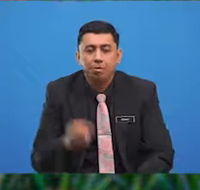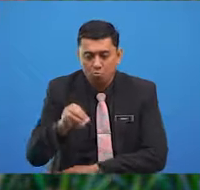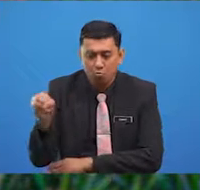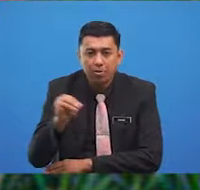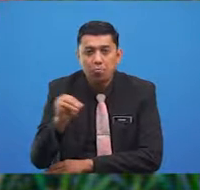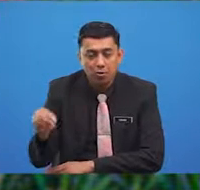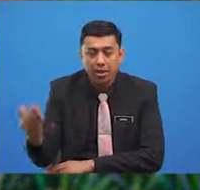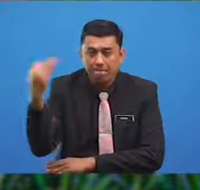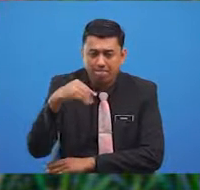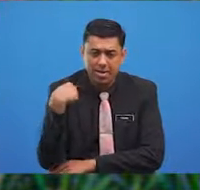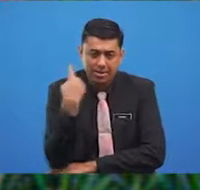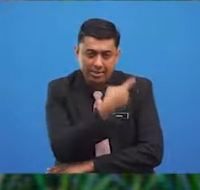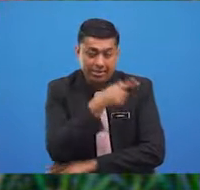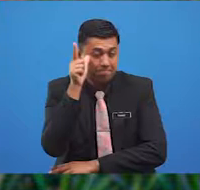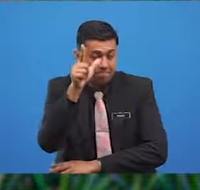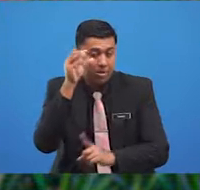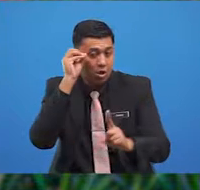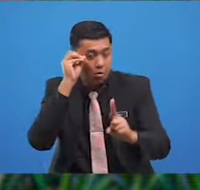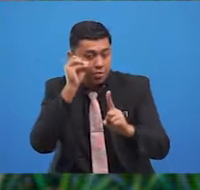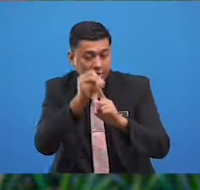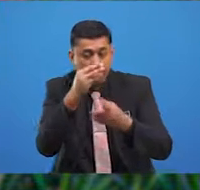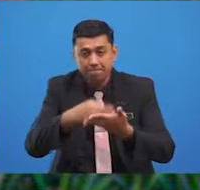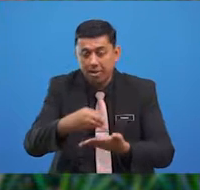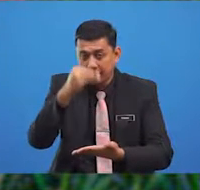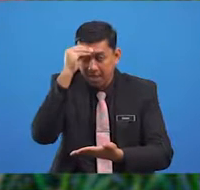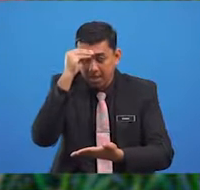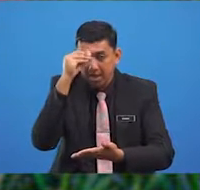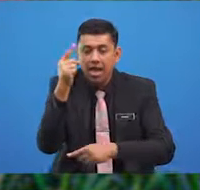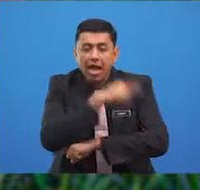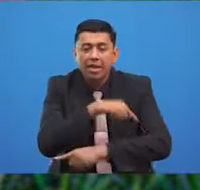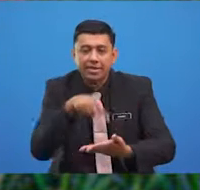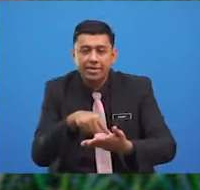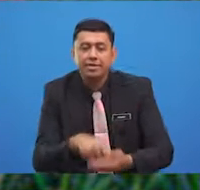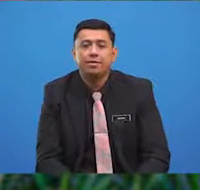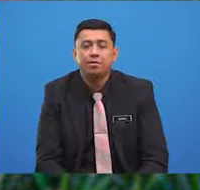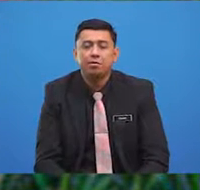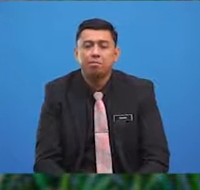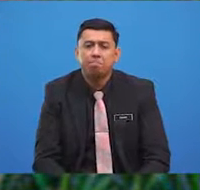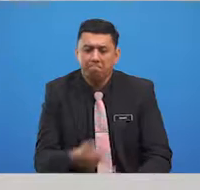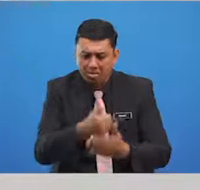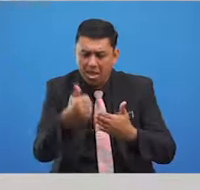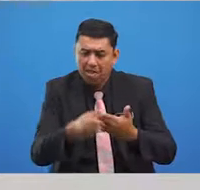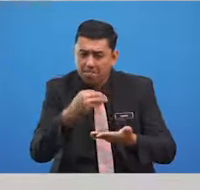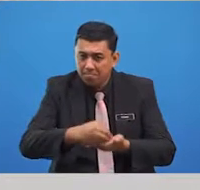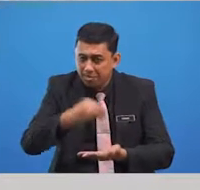Murid-murid, mari kita lihat objektif pembelajaran pada hari ini iaitu di akhir